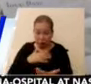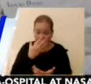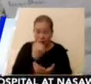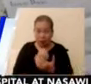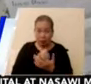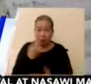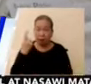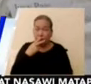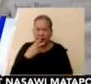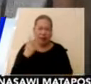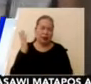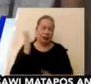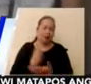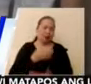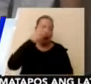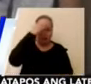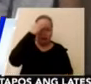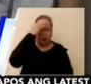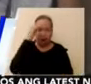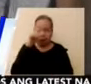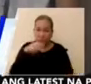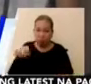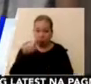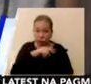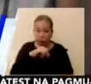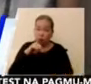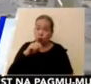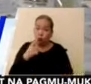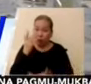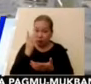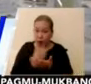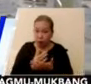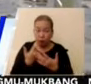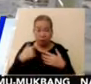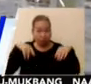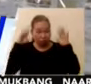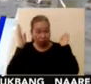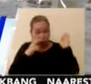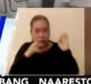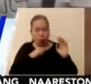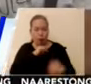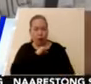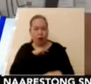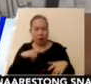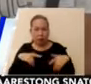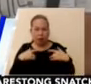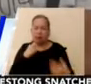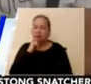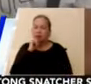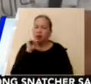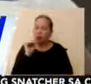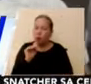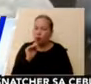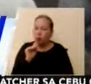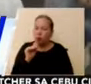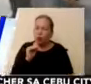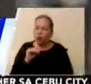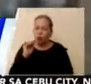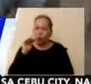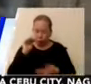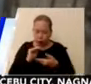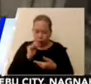Lahat ng nag-quit, nagsasabing mas gumanda ang kalidad ng buhay. Wala ng hingal, bumabaraw ang BP,